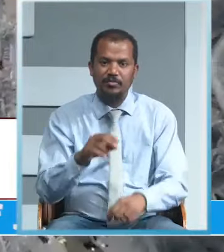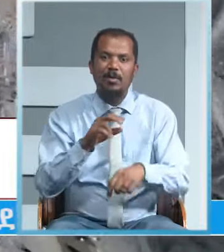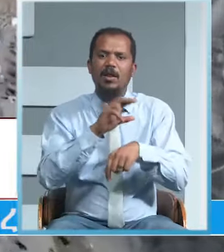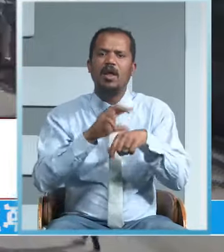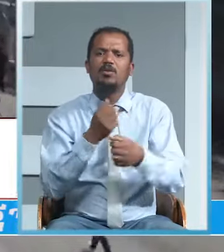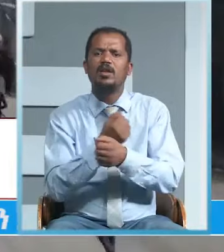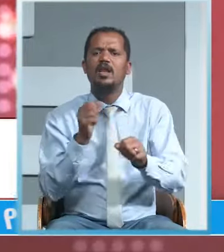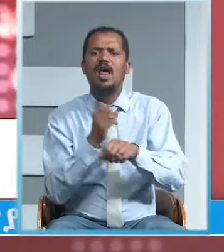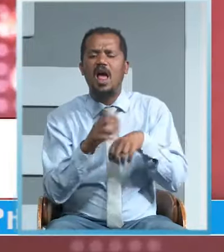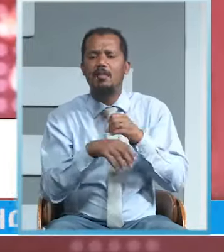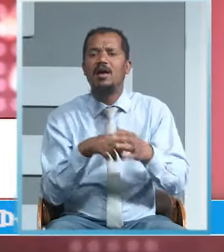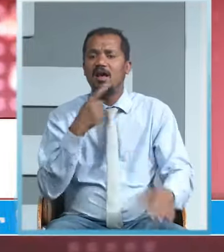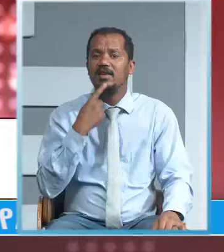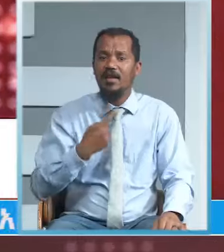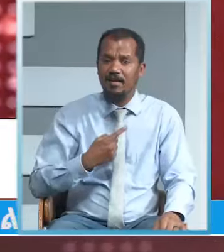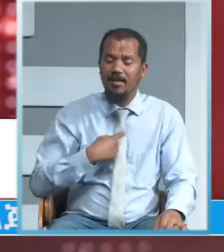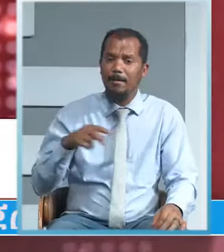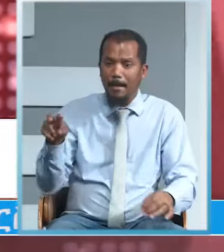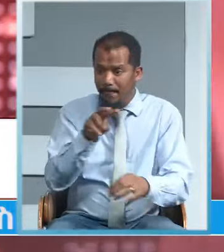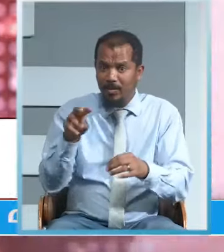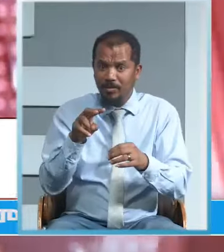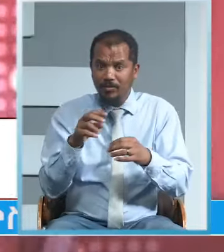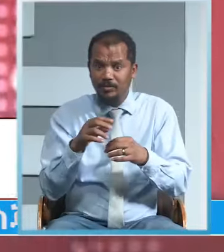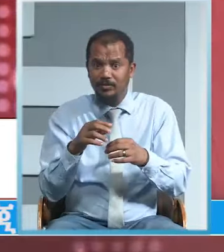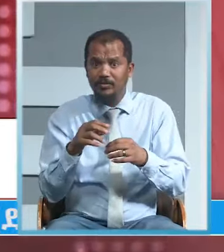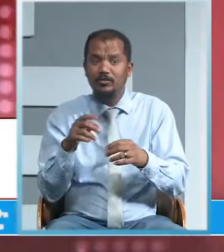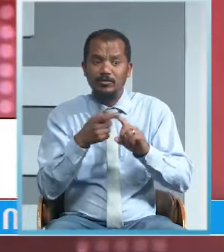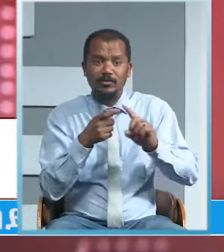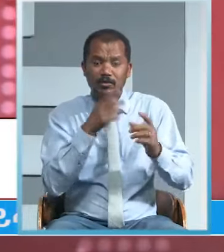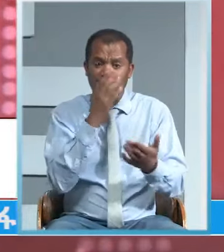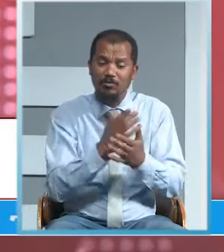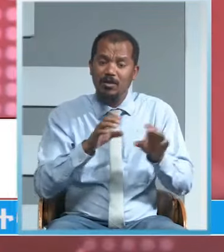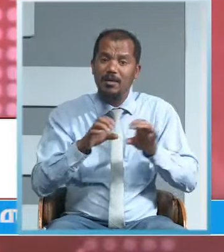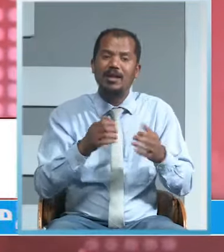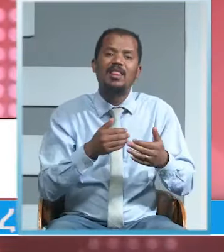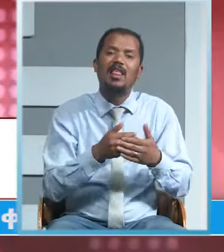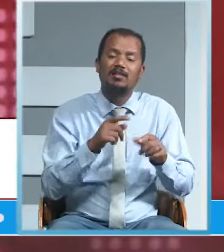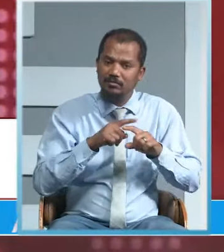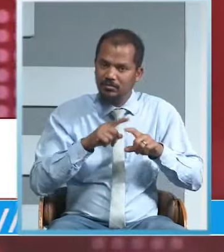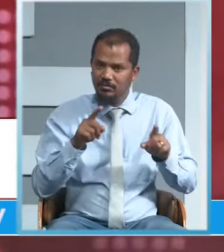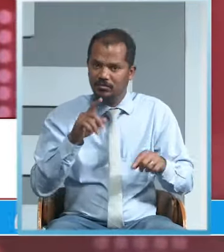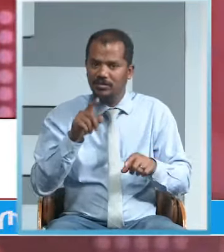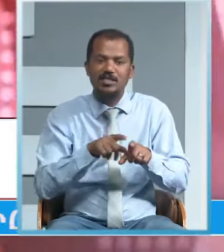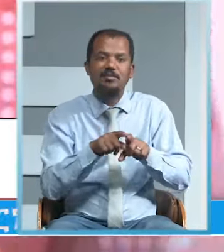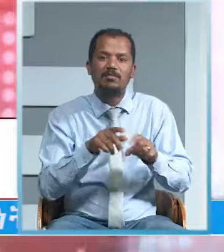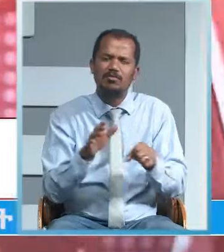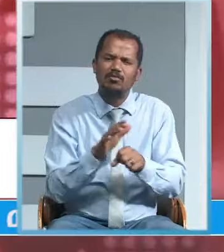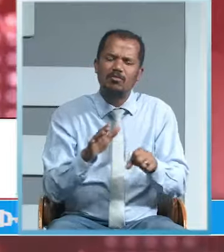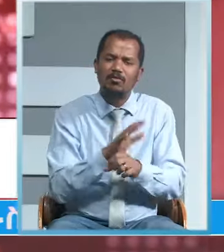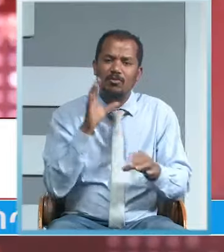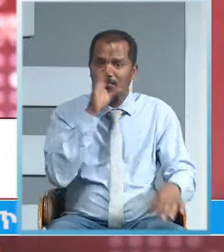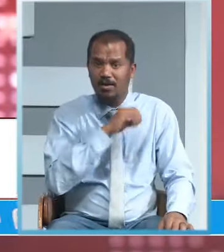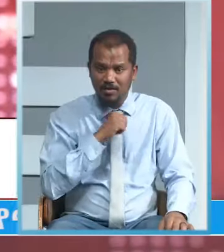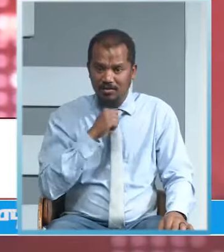ደህንነት አማካሪ እንደነገረኝ ሁለቱ ወገኖች ተኩስ አቁም ለማድረግ ተቃርበዋል። ነገር ግን ስምምነቱ ሙሉ በሙሉ